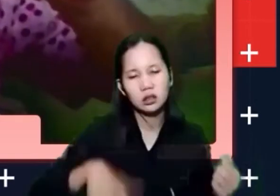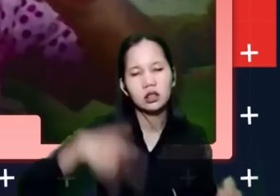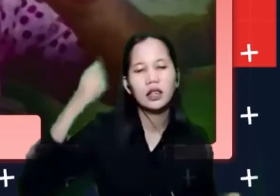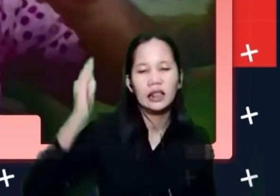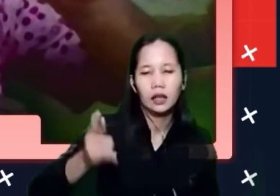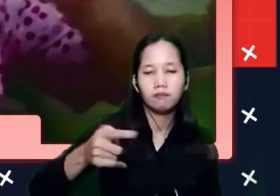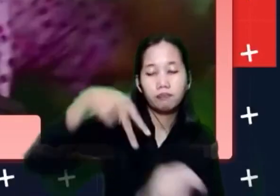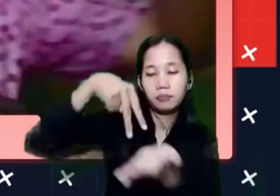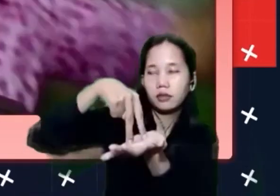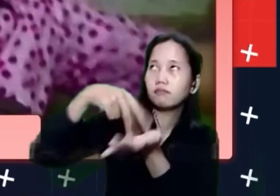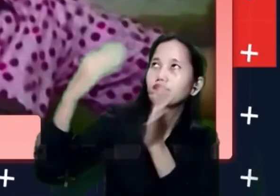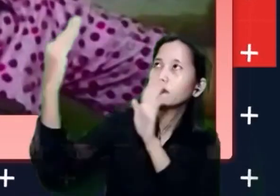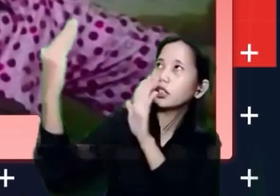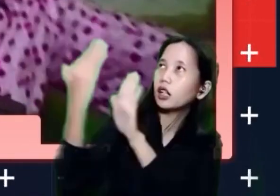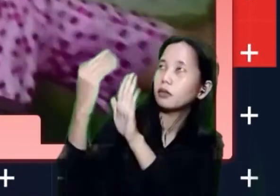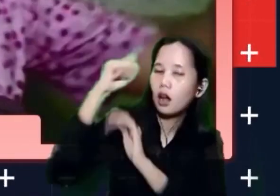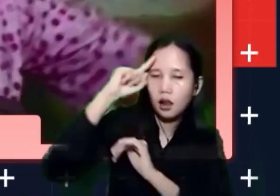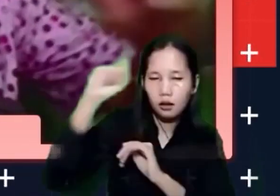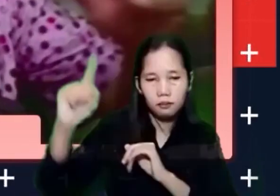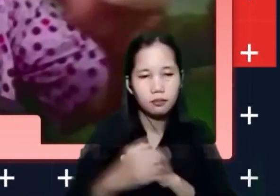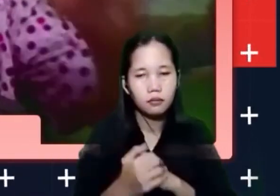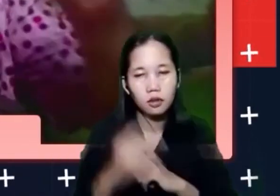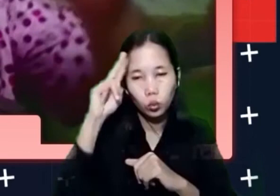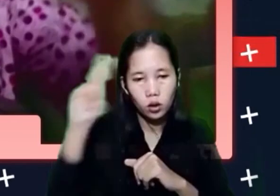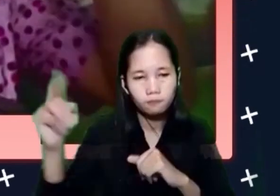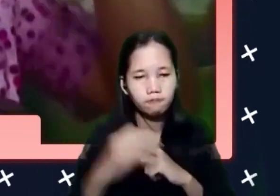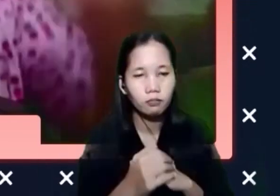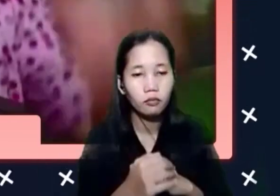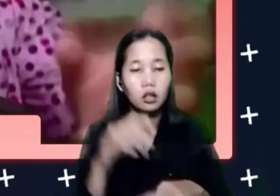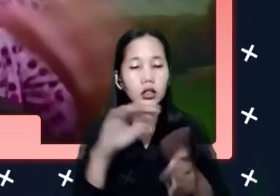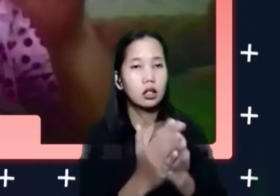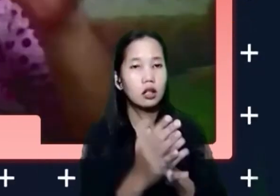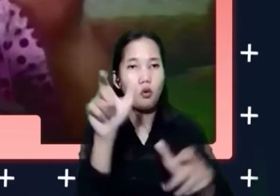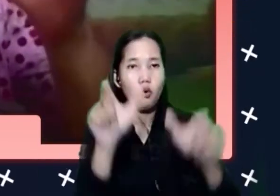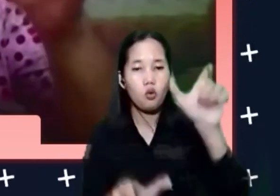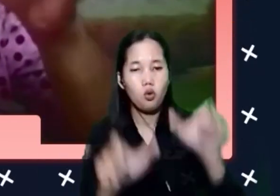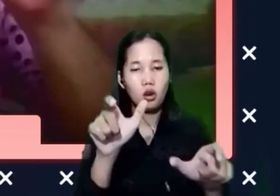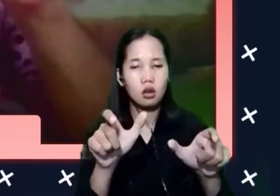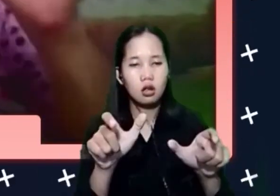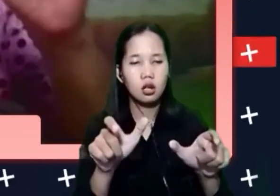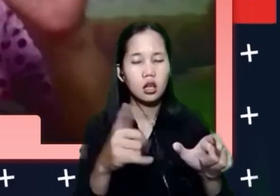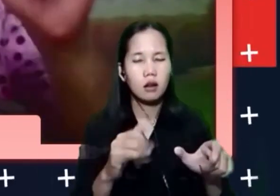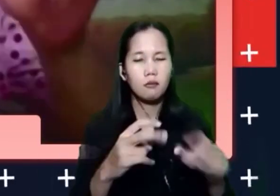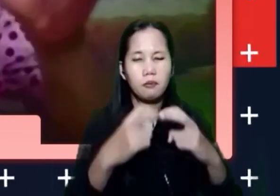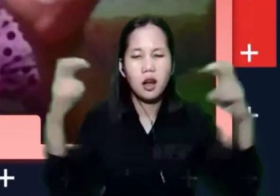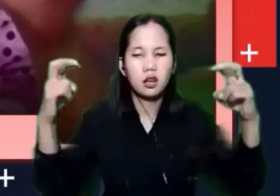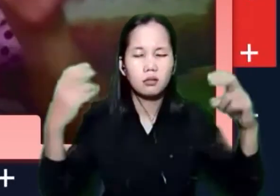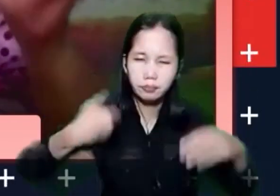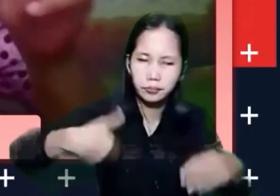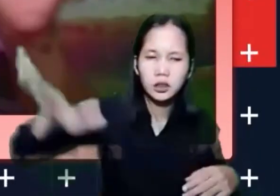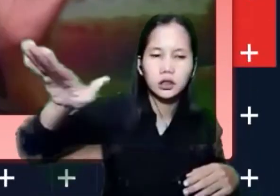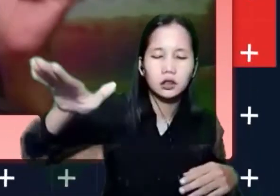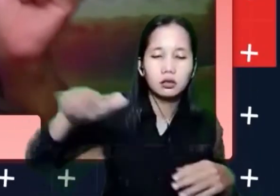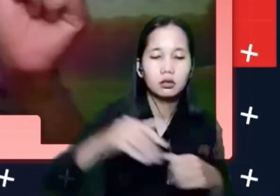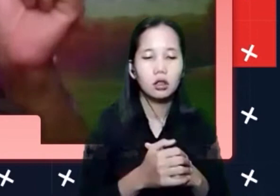yang berpaling dan pergi ke Sodom, tapi katanya Abraham tetap tinggal bersama-sama dengan Tuhan. Tentu Tuhan di